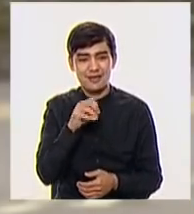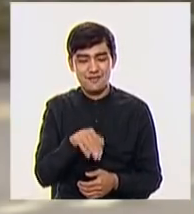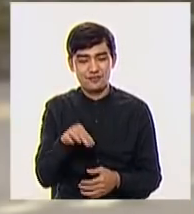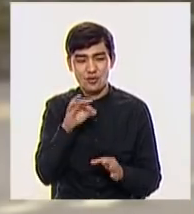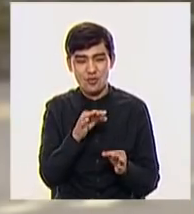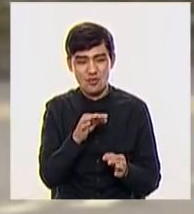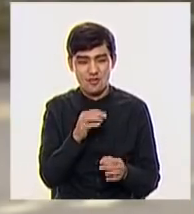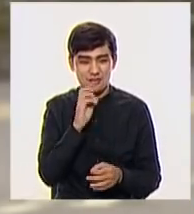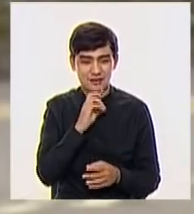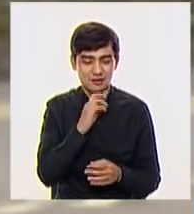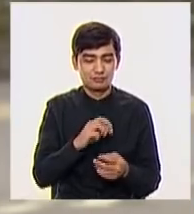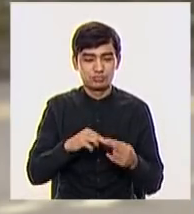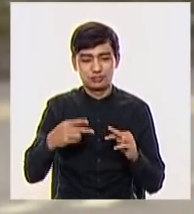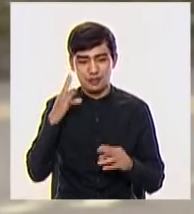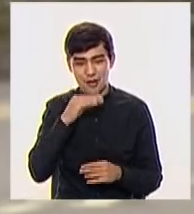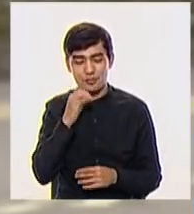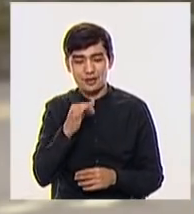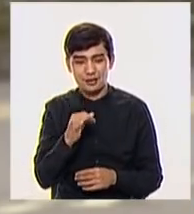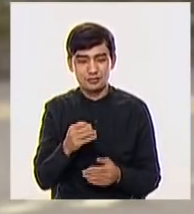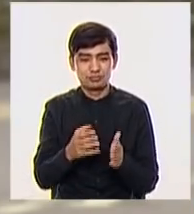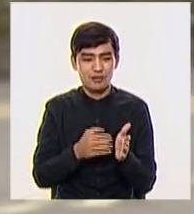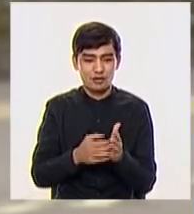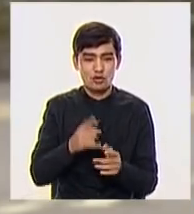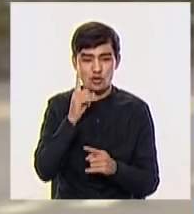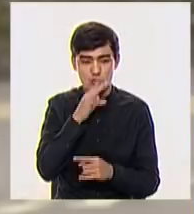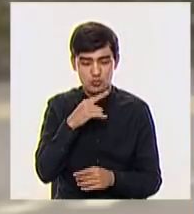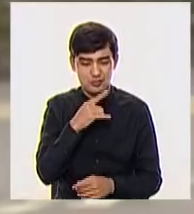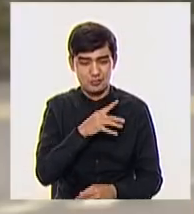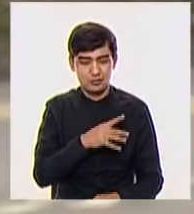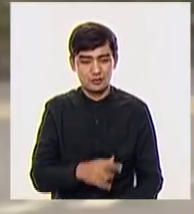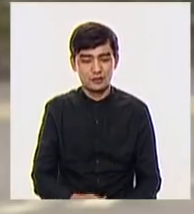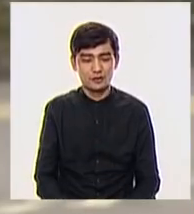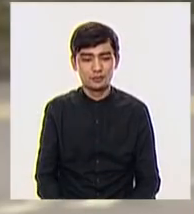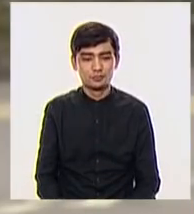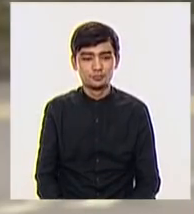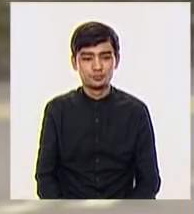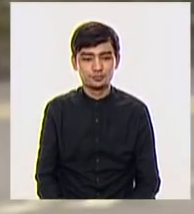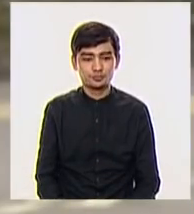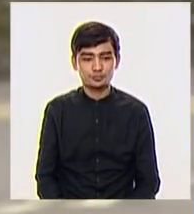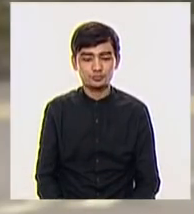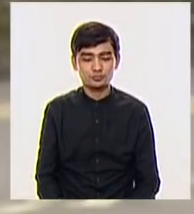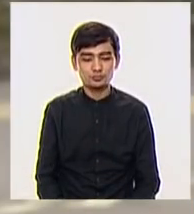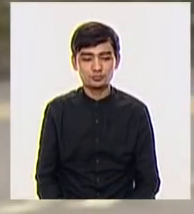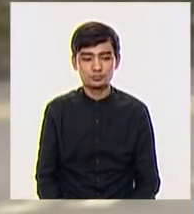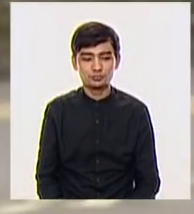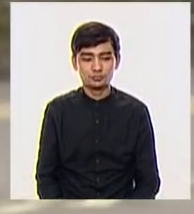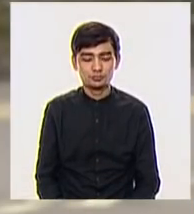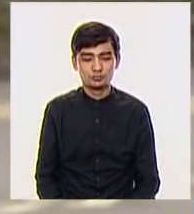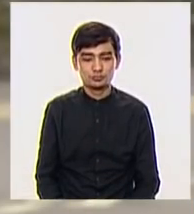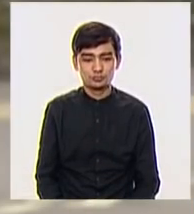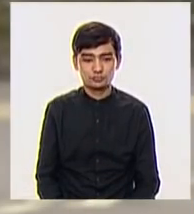сұранысындағы бензинді өтеп бере алады, сондықтан тапшылық болмайды деп сендіріп отыр. Айбар Төлжанұлы, Дидар Елеуов,